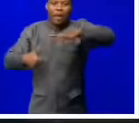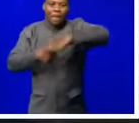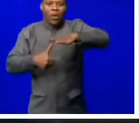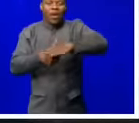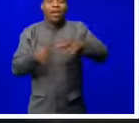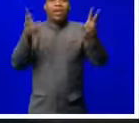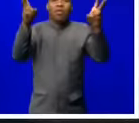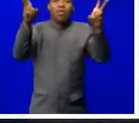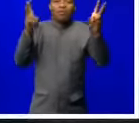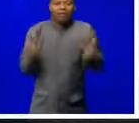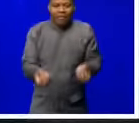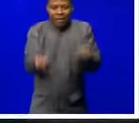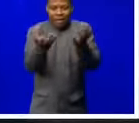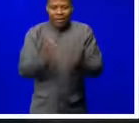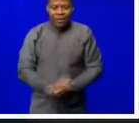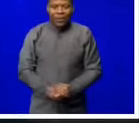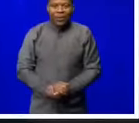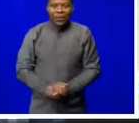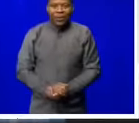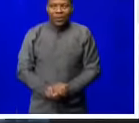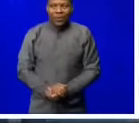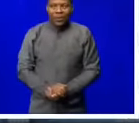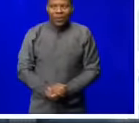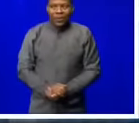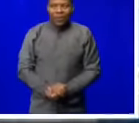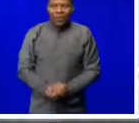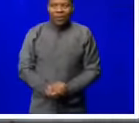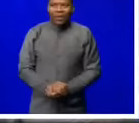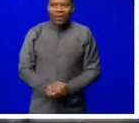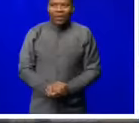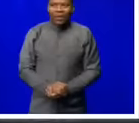ngalo muhle singangeni kudo nadihloko